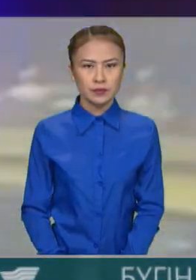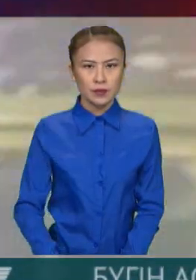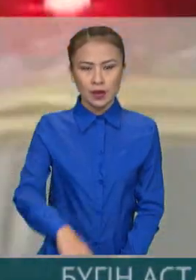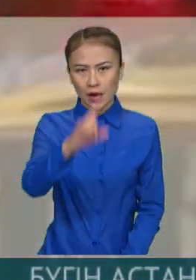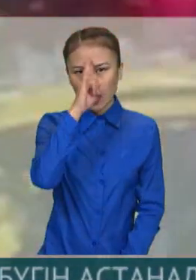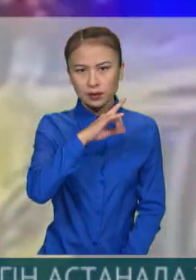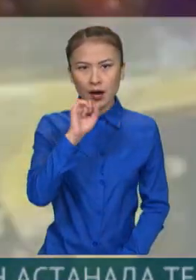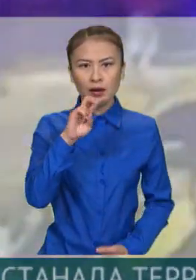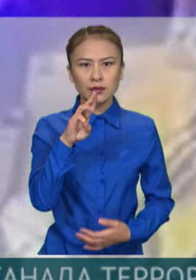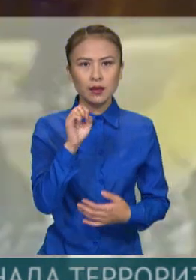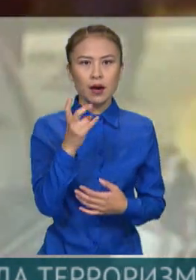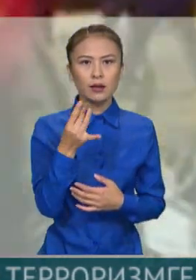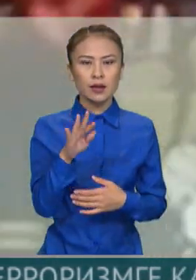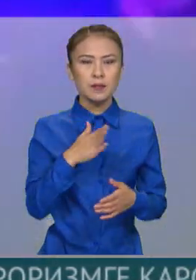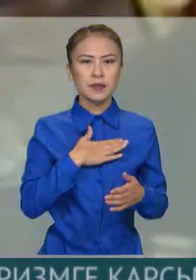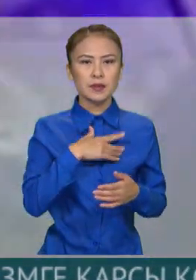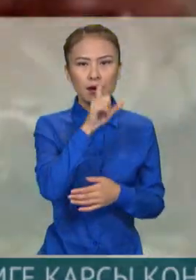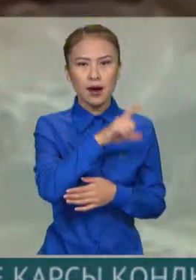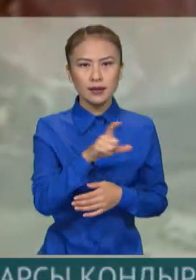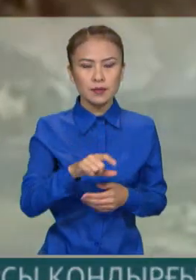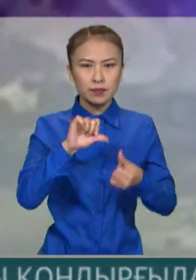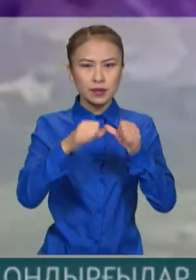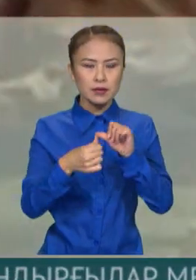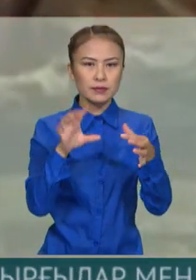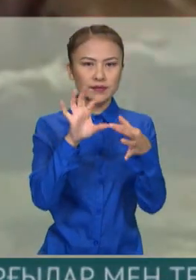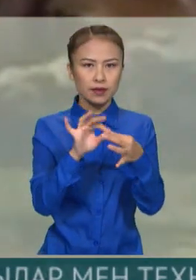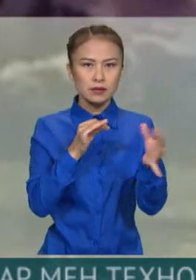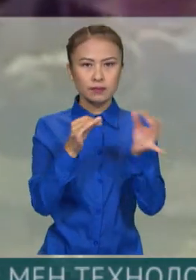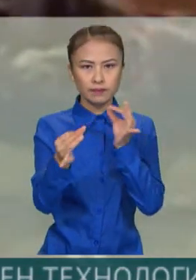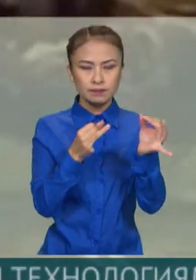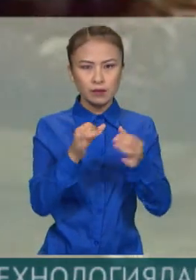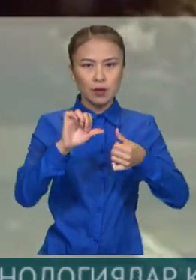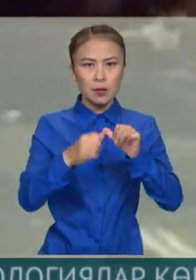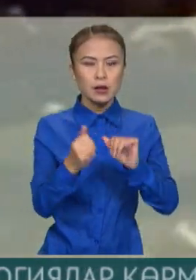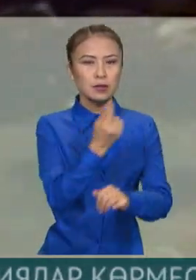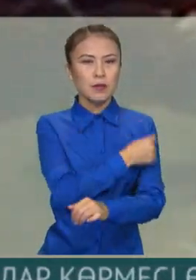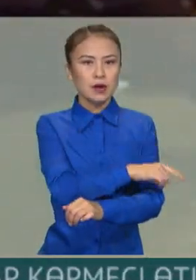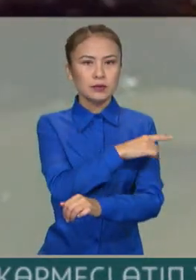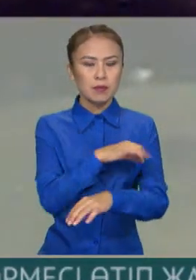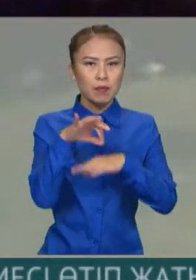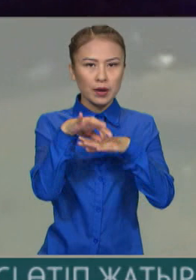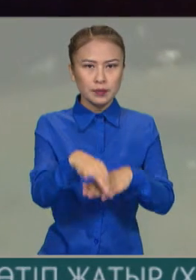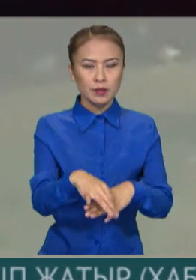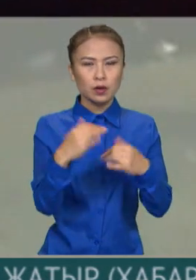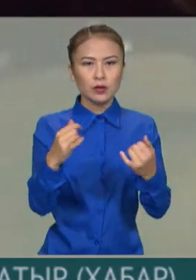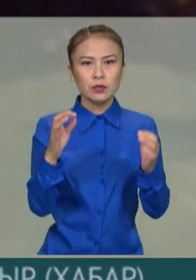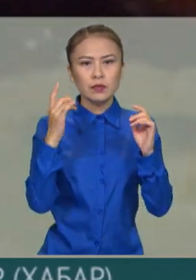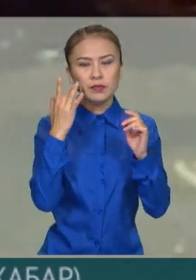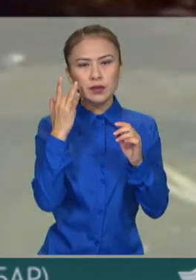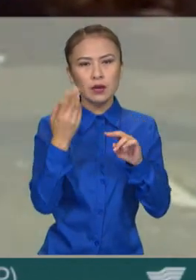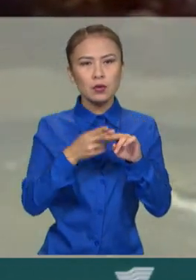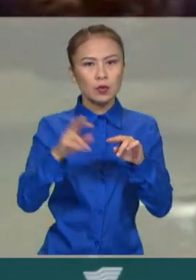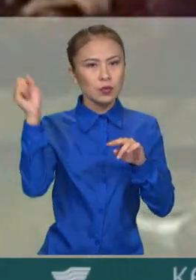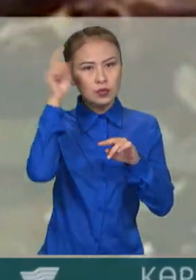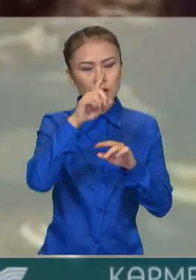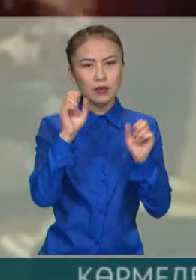Қазақстанның Анталиядағы консулы біздің азаматтарымызбен үнемі байланыста және ауруханаларға барып, олардың қал жағдайын біліп отыр.